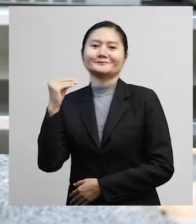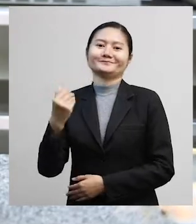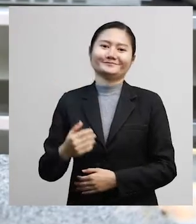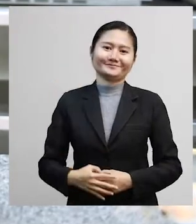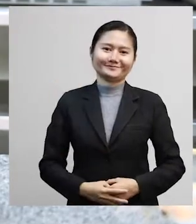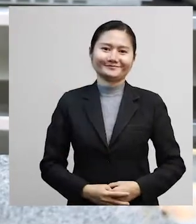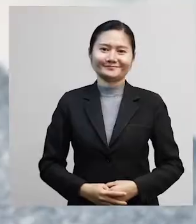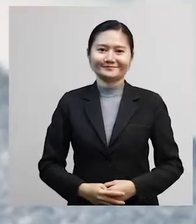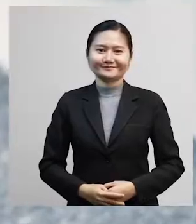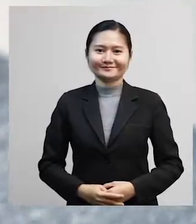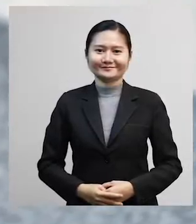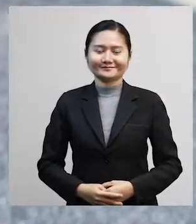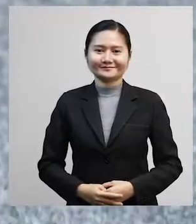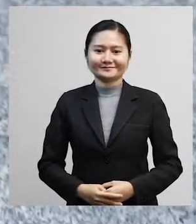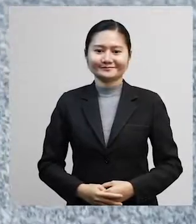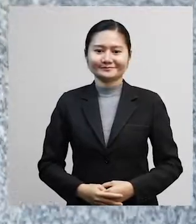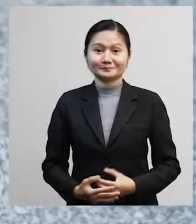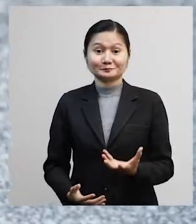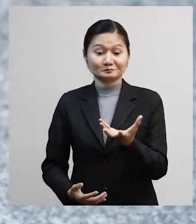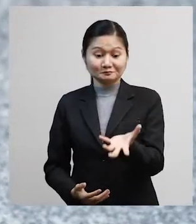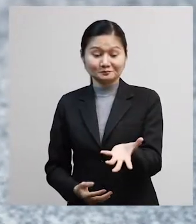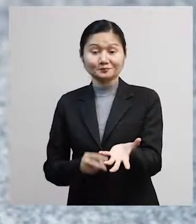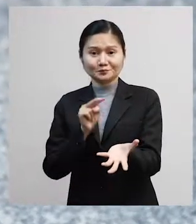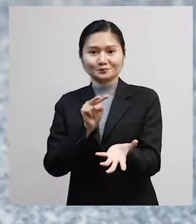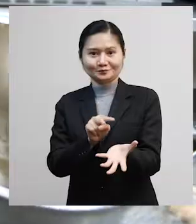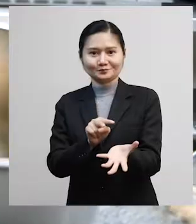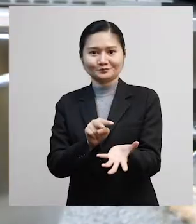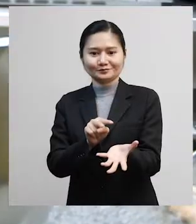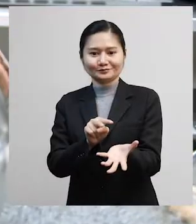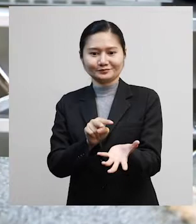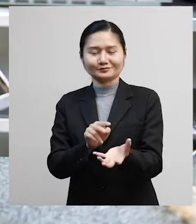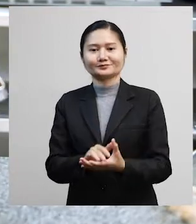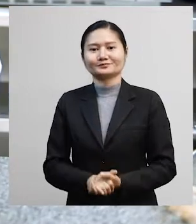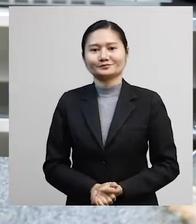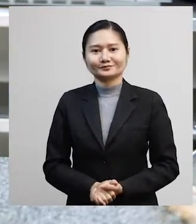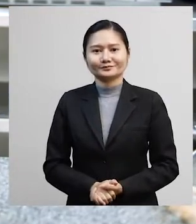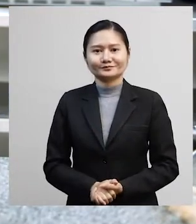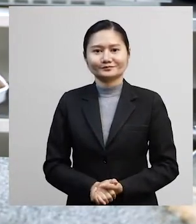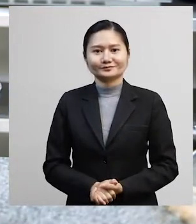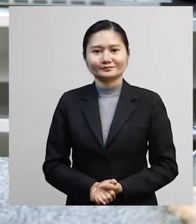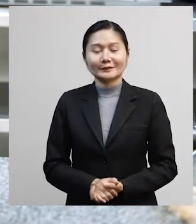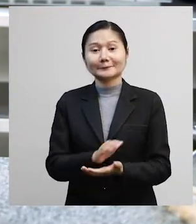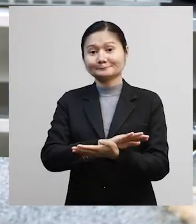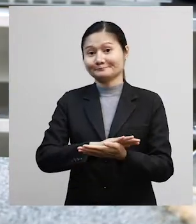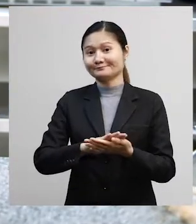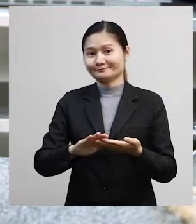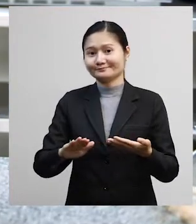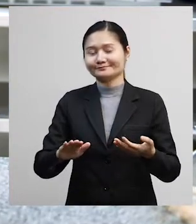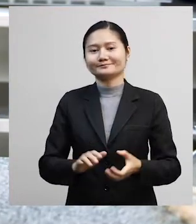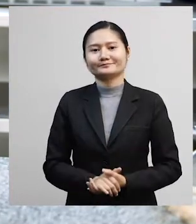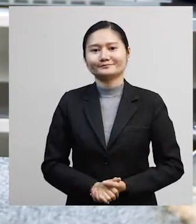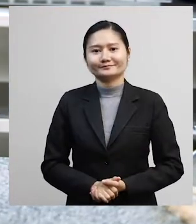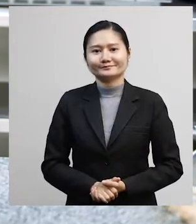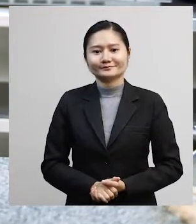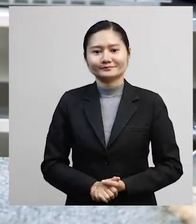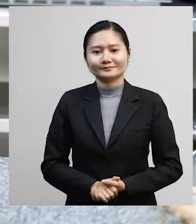งครัวเลยค่ะนี่นะคะเราได้โดคุกกี้เรียบร้อยแล้วค่ะเราจะน